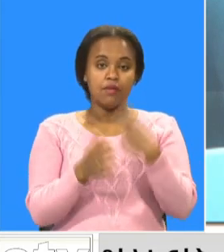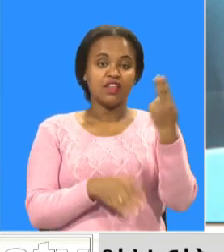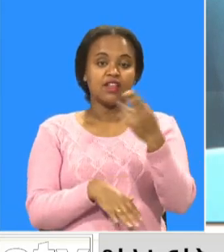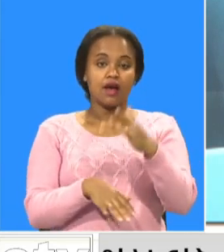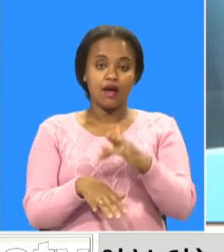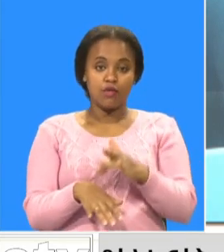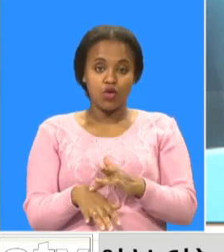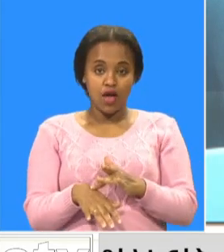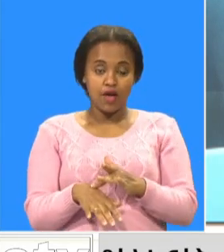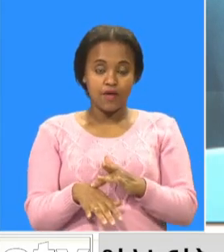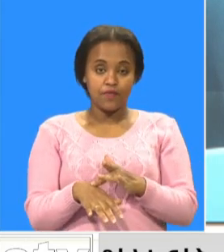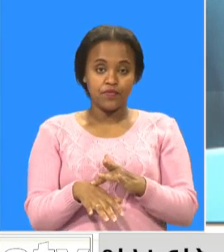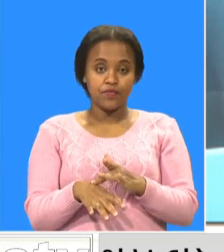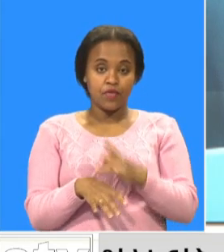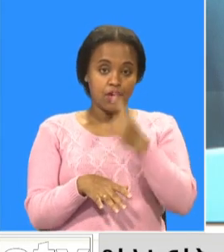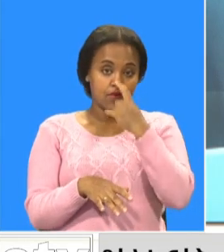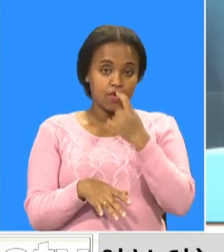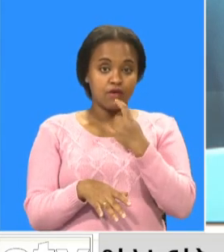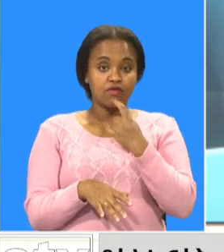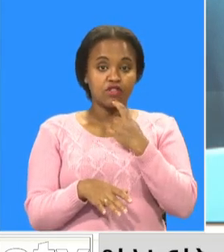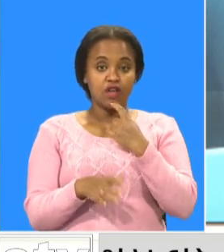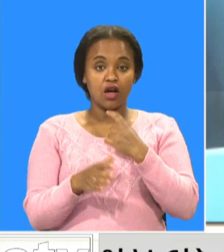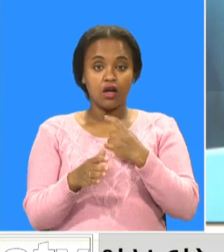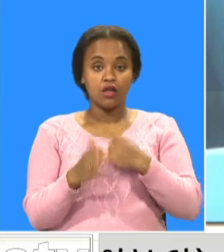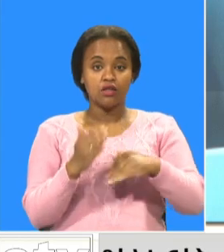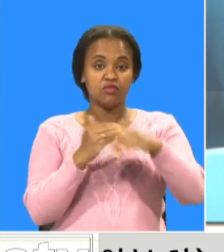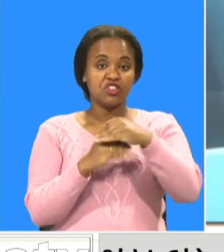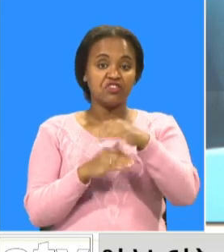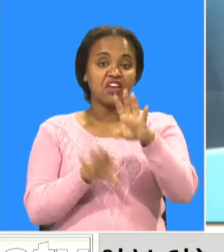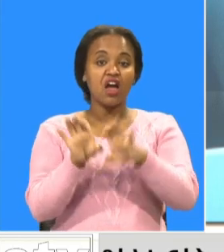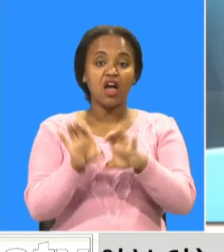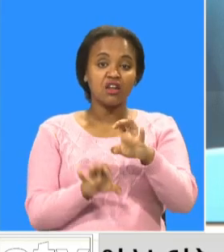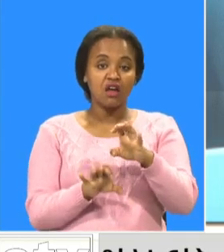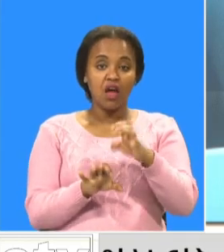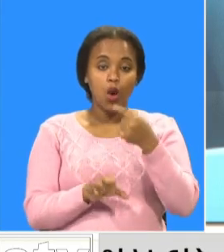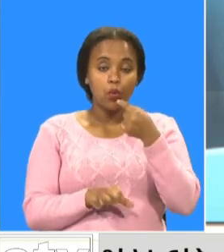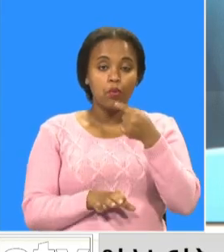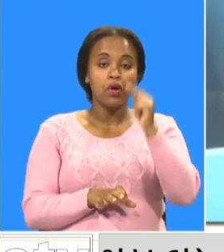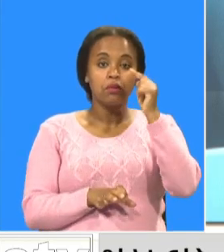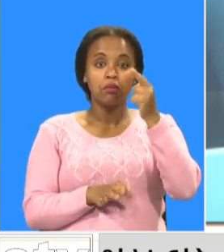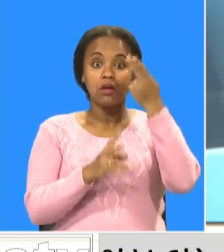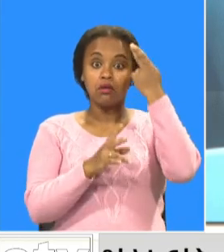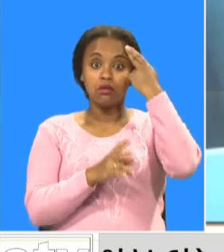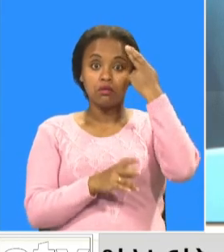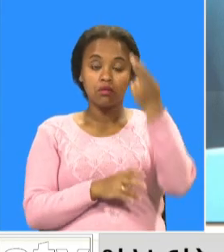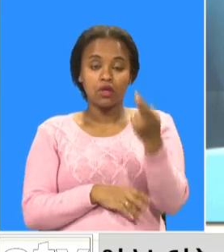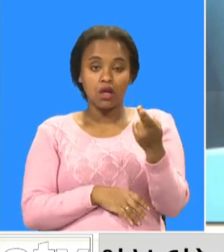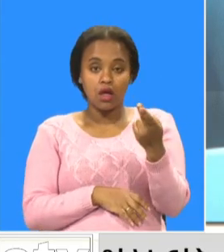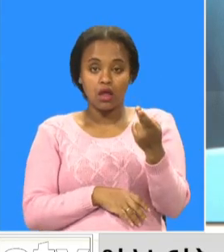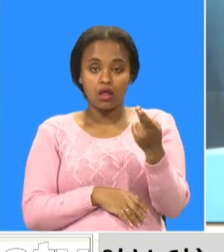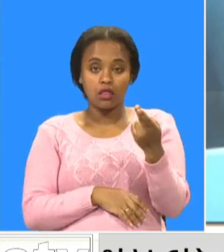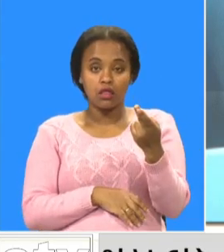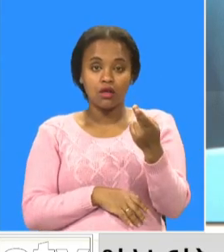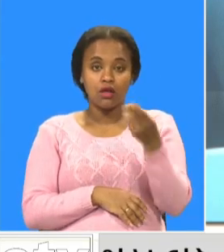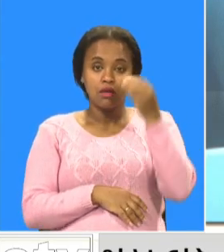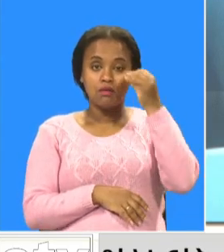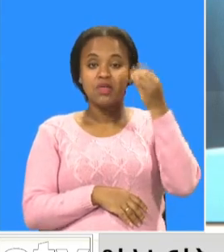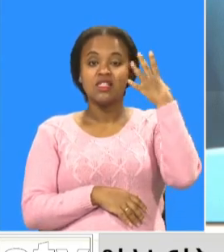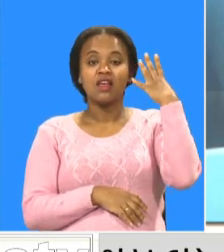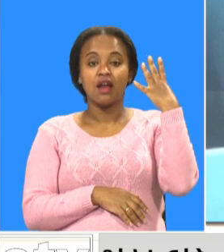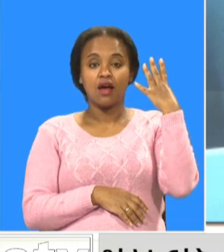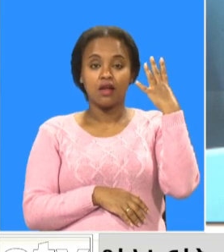ላይ ያፍና አፍንጫ ጭምብል አድርግ ያለው በሚል ሰበብ ምናልባት አዎ